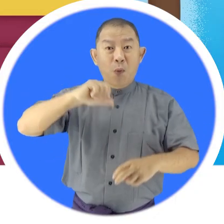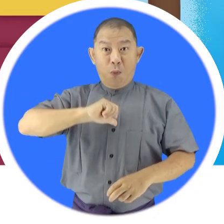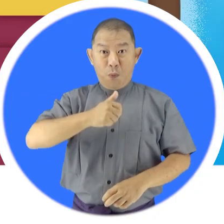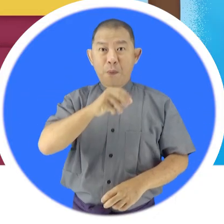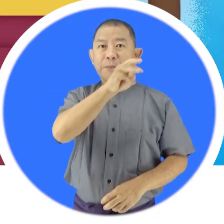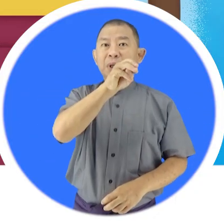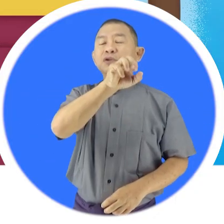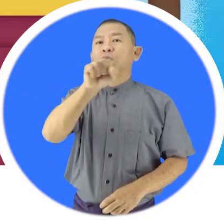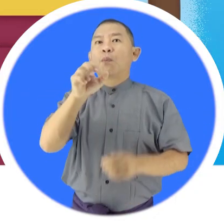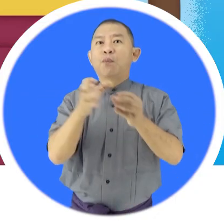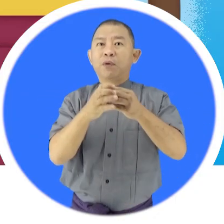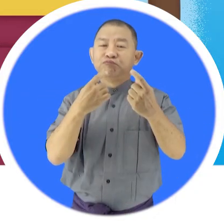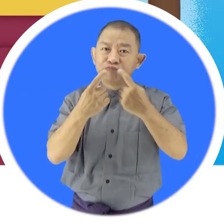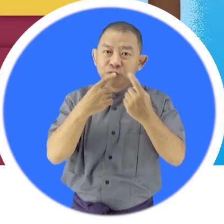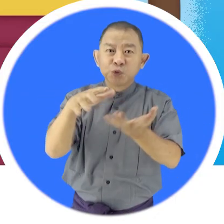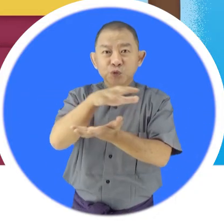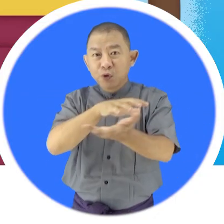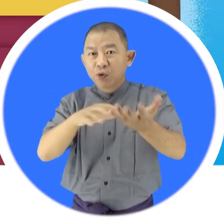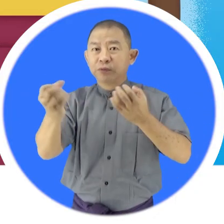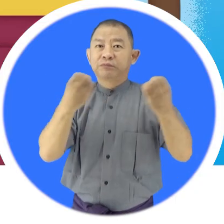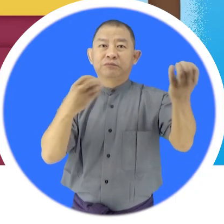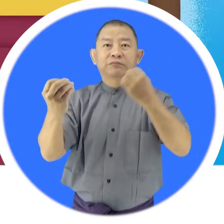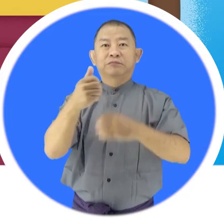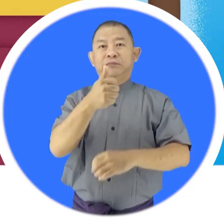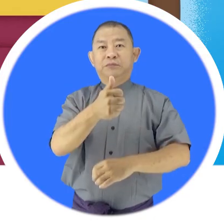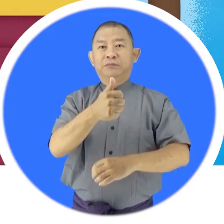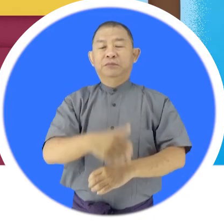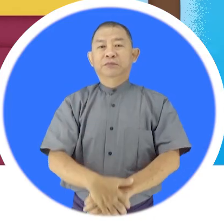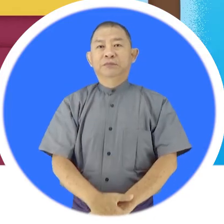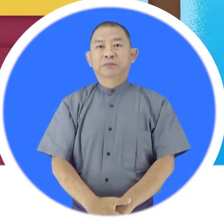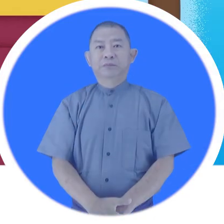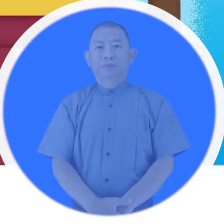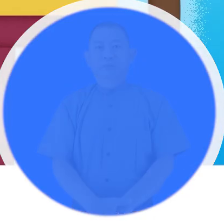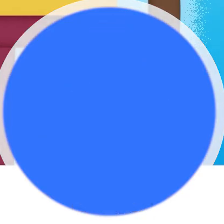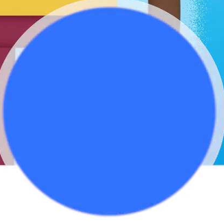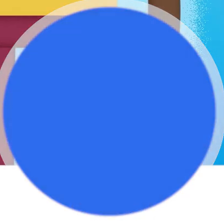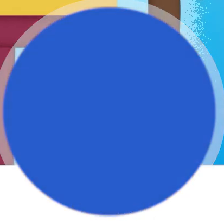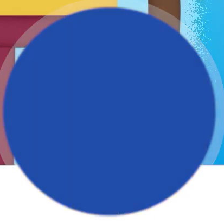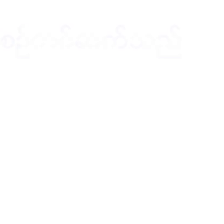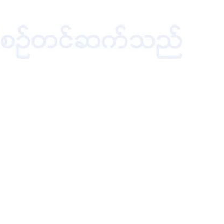ပြီးအိမ်အောင်ရေးဆိုင်ရာသိလို့ကိုအကြံပြုချက်များကိုယုံကြည်စိတ်ချစွာမြင်မြန်တိုင်ပင်နိုင်ပါတယ်။